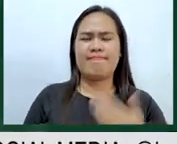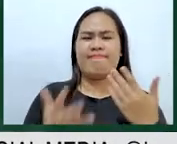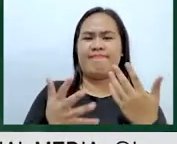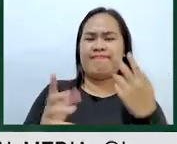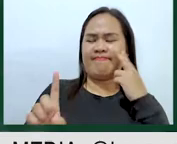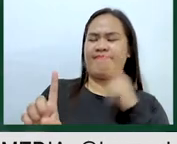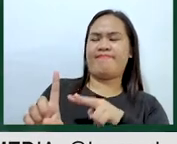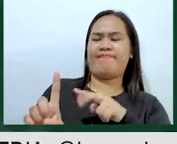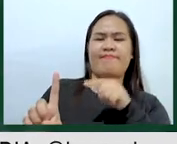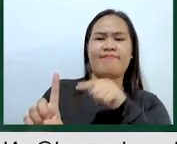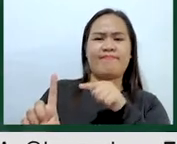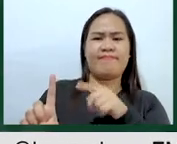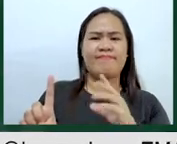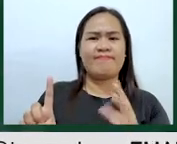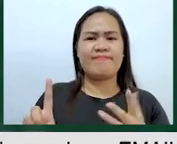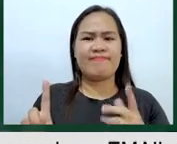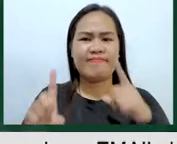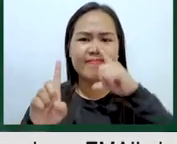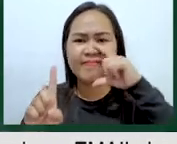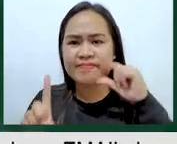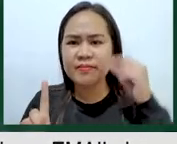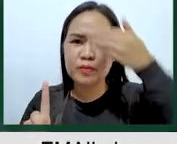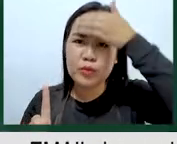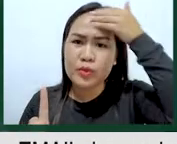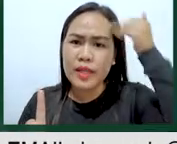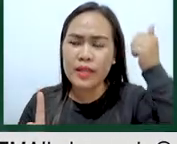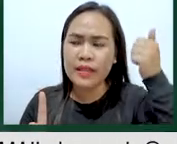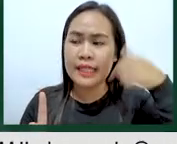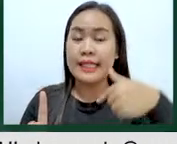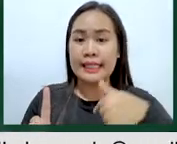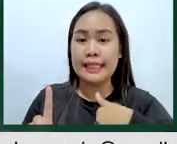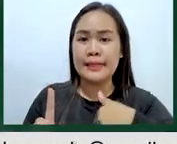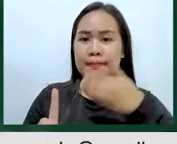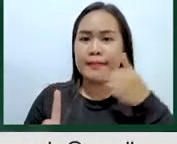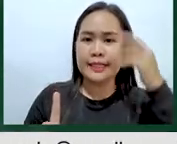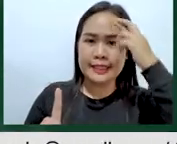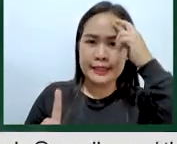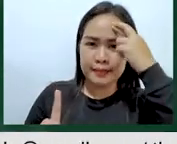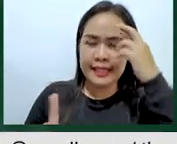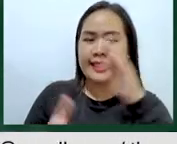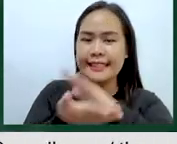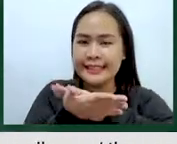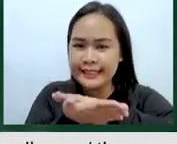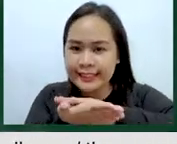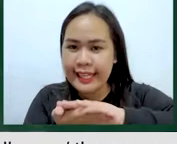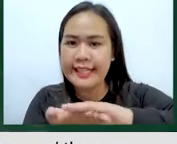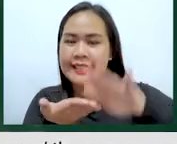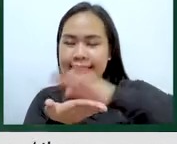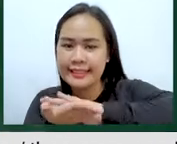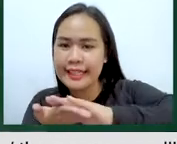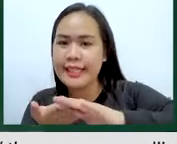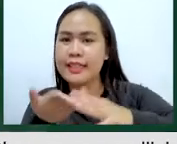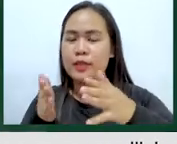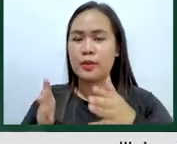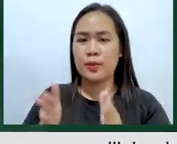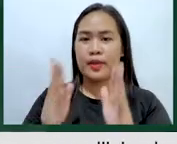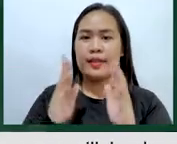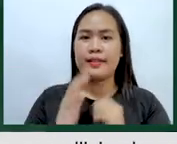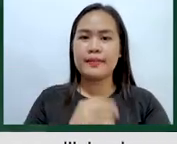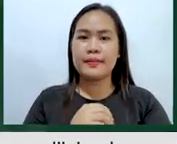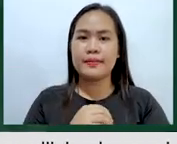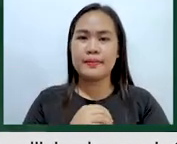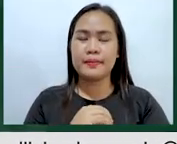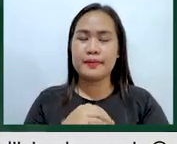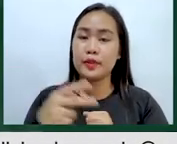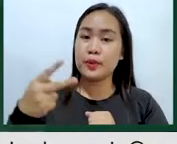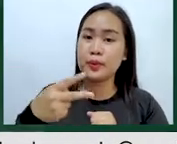nicely pag meron man tayong nakikita na ating mga kababayan na medyo nakakalimot, no? Okay, wear your